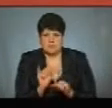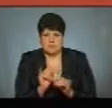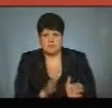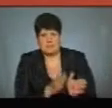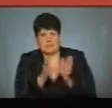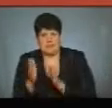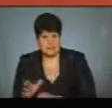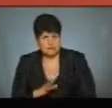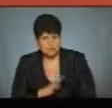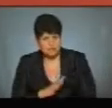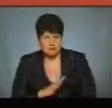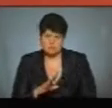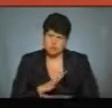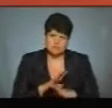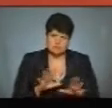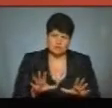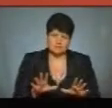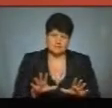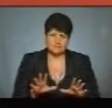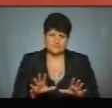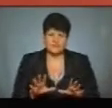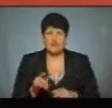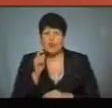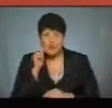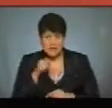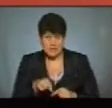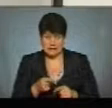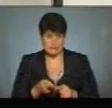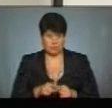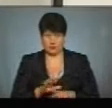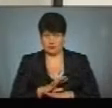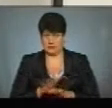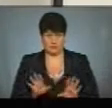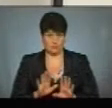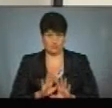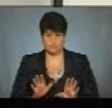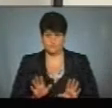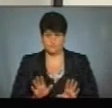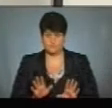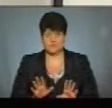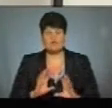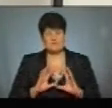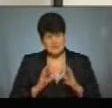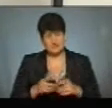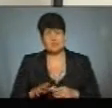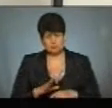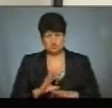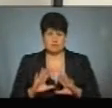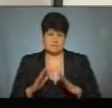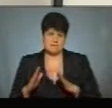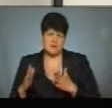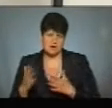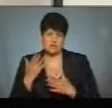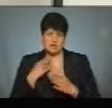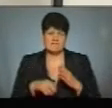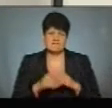і перенесений був, чи ні? Чи це взагалі для України? Ні, в Україні такого не було. В світі були